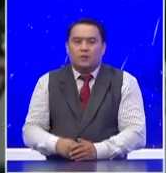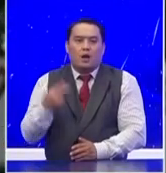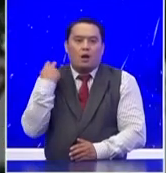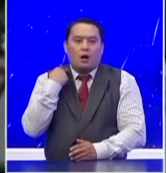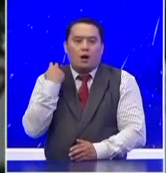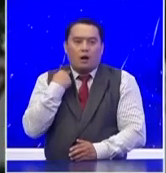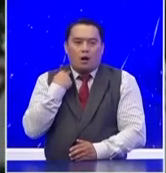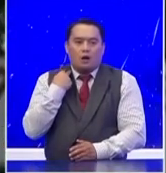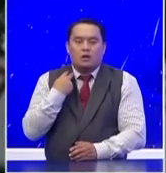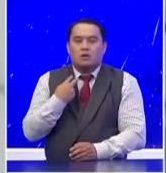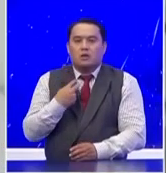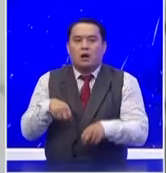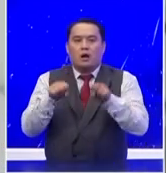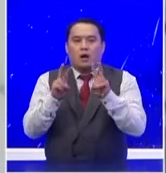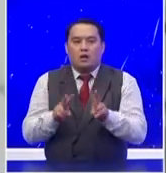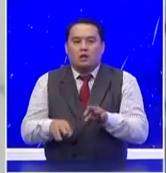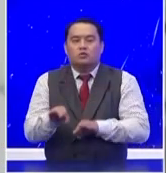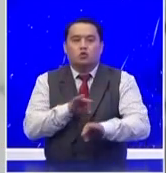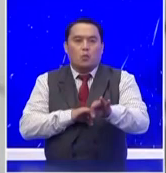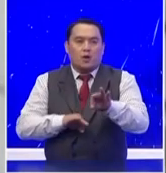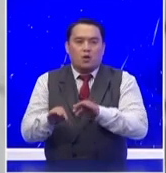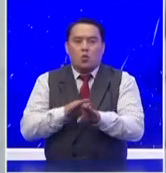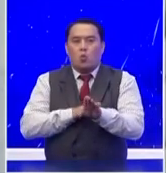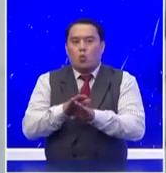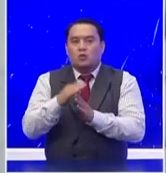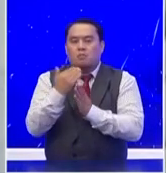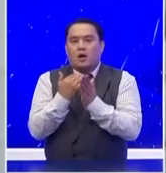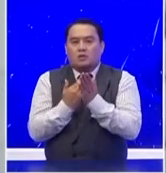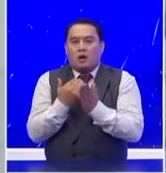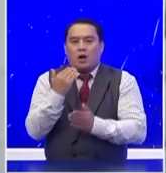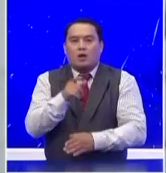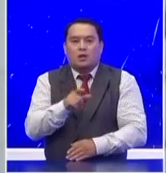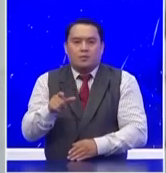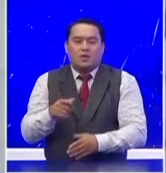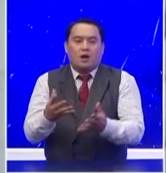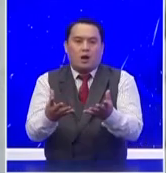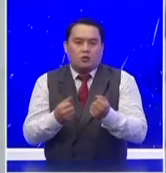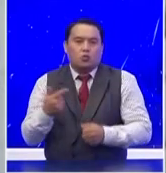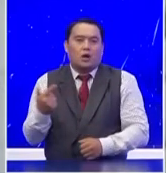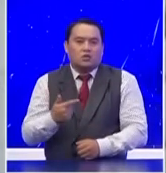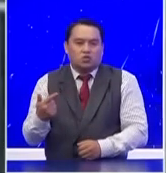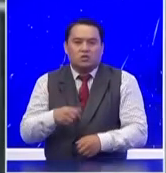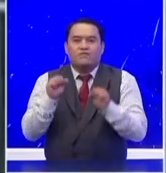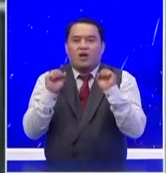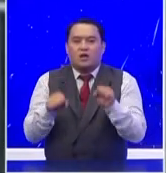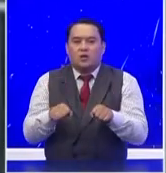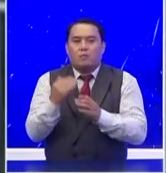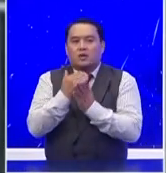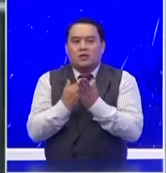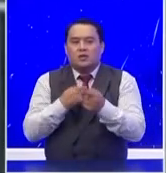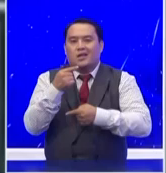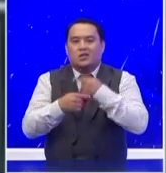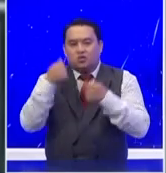Ұлыбритания Гонконг тұрғындары үшін арнайы жобаны іске асырмақ. Бұл бағдарлама олардың азаматтық алуына мүмкіндік береді. Бағдарлама келесі жылы